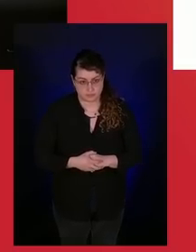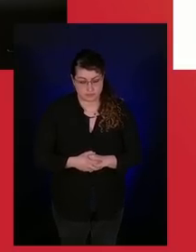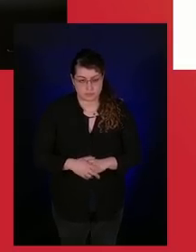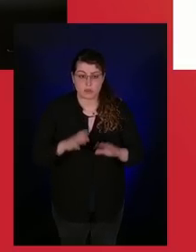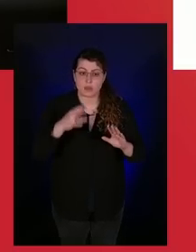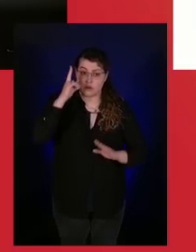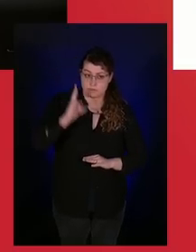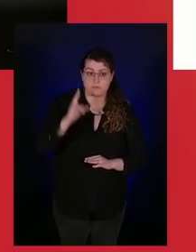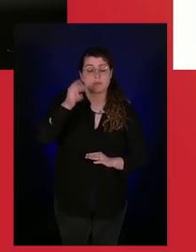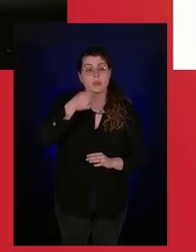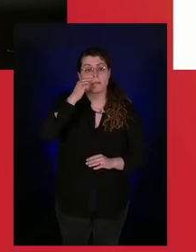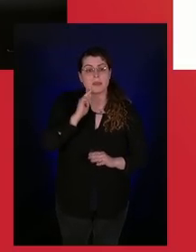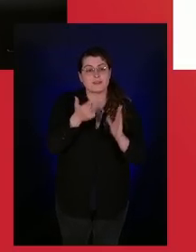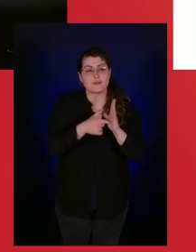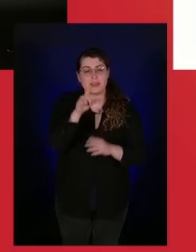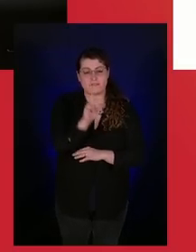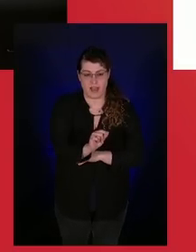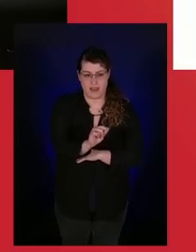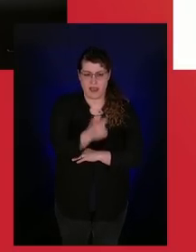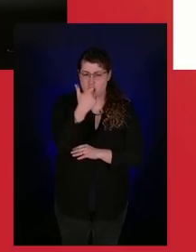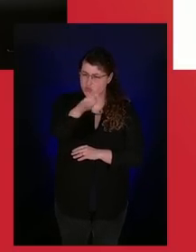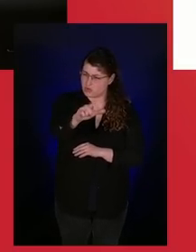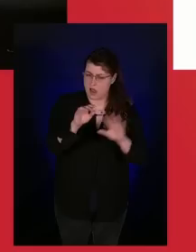Depuis mai 2020, c'est plus de 290